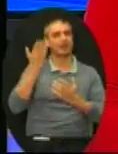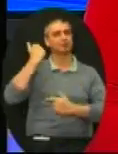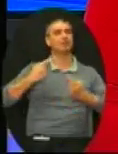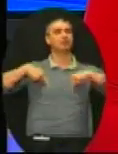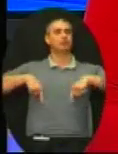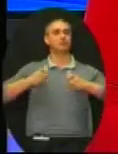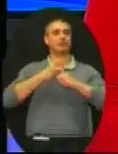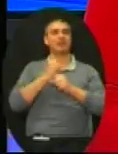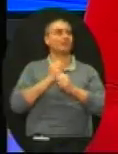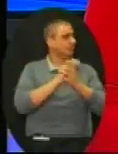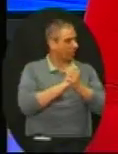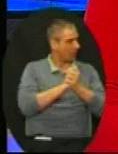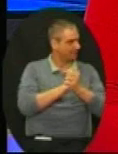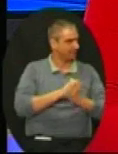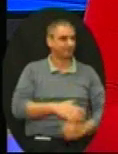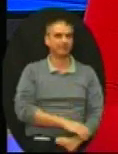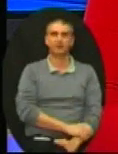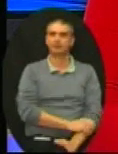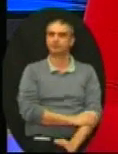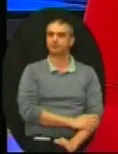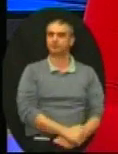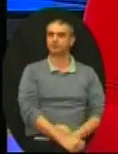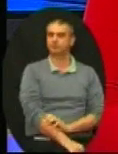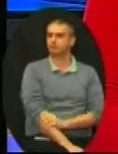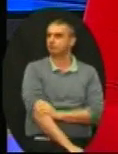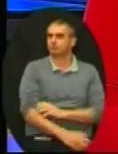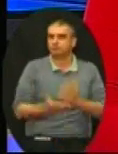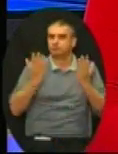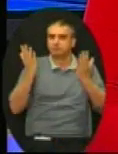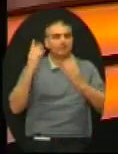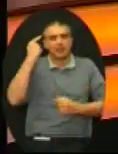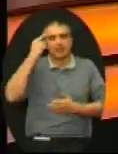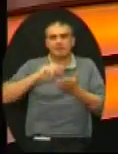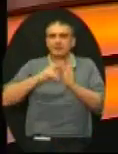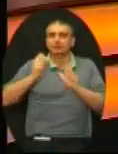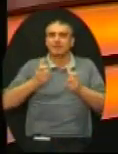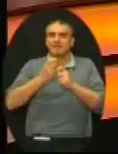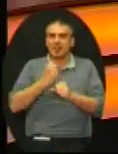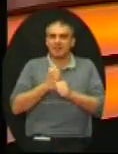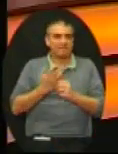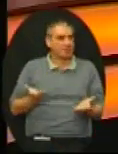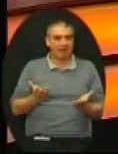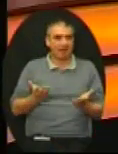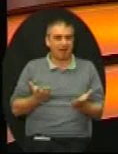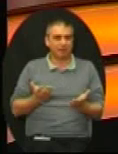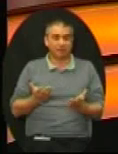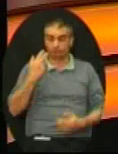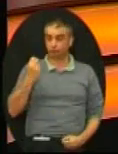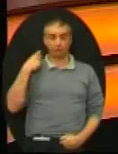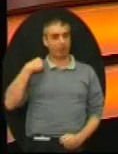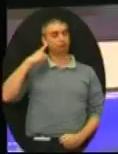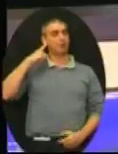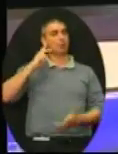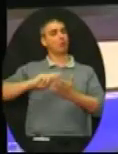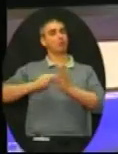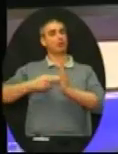ראש מפלגת העבודה. שלום יואב. אז קודם כל, מה העמדה המדינית של מפלגת העבודה? כי לפני שבועיים שמענו תוכנית